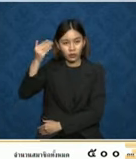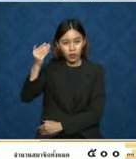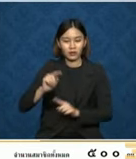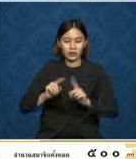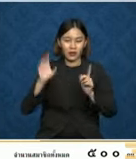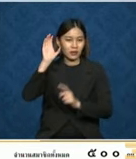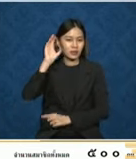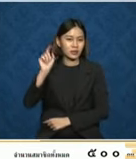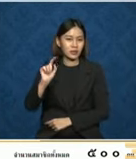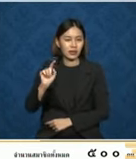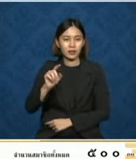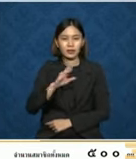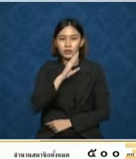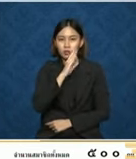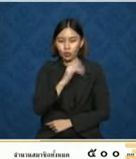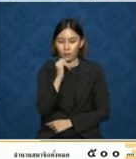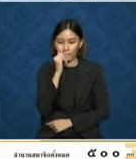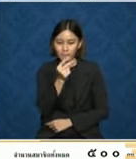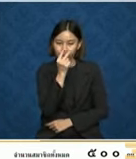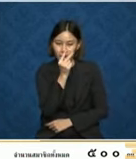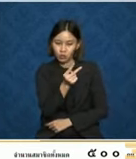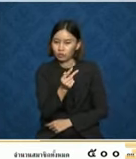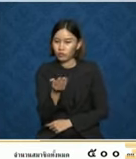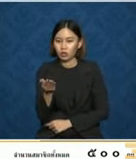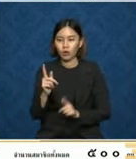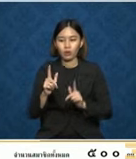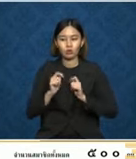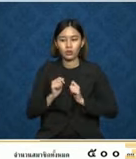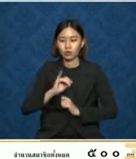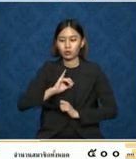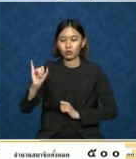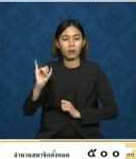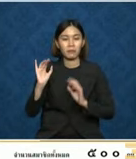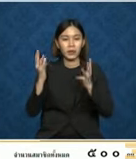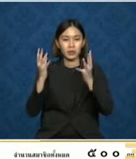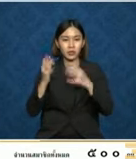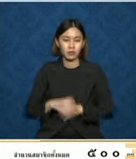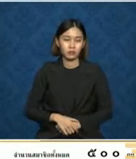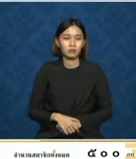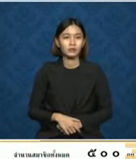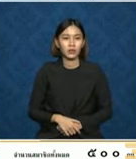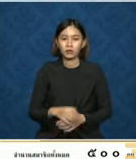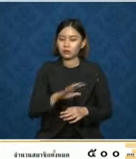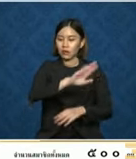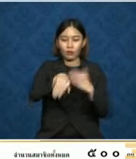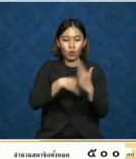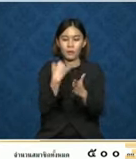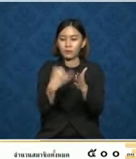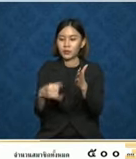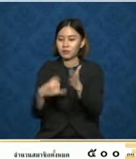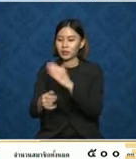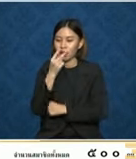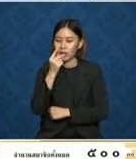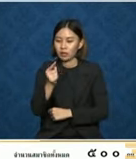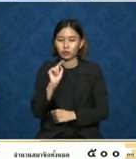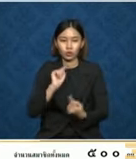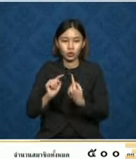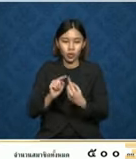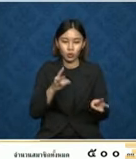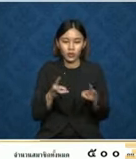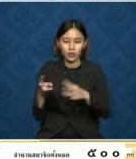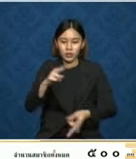อนะฮะว่าส่วนใหญ่แล้วถ้าเราลงไปดูนั้นไม่ได้ขออนุญาตอย่างถูกต้องนะครับแล้วก็ผิดกันทั้งหมดฮะสะท้อนให้เห็นถึงภาพของการคว